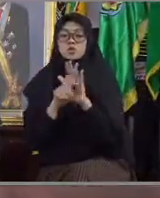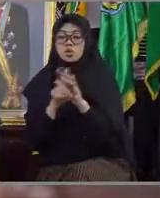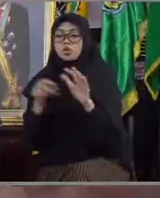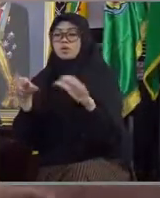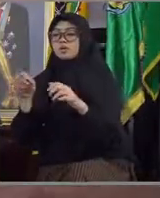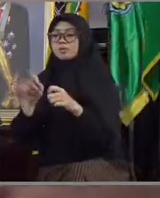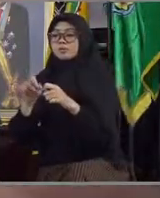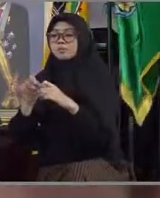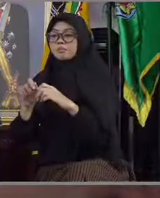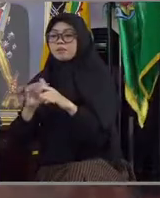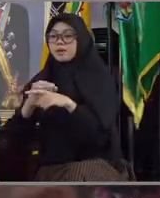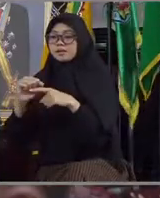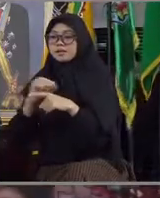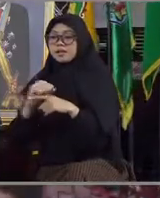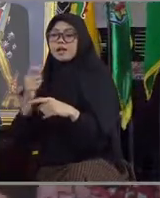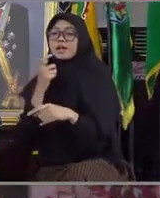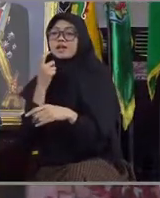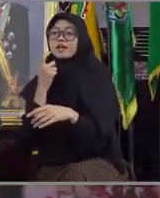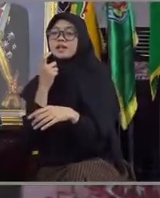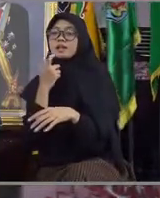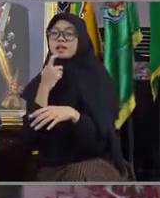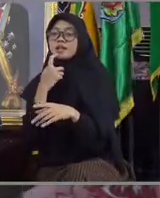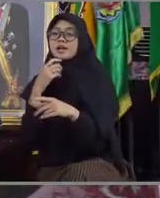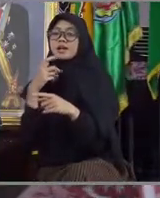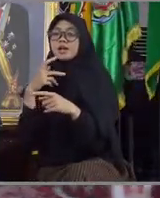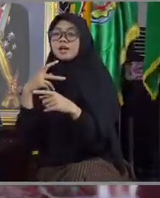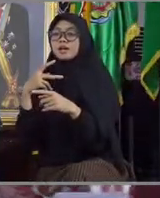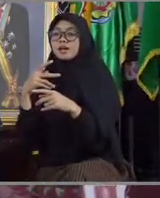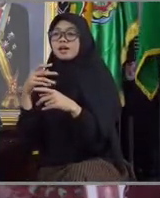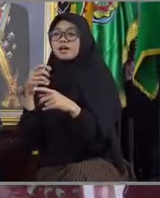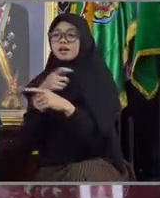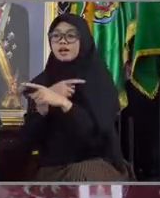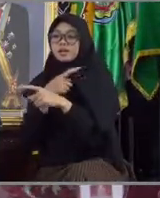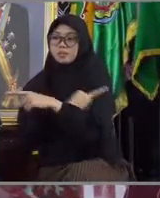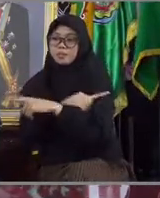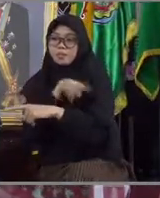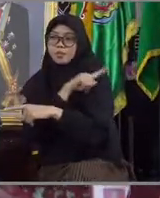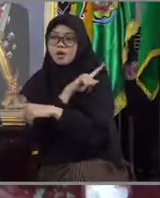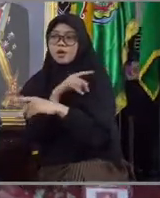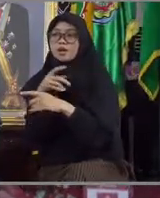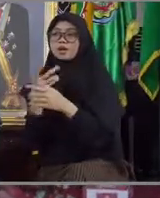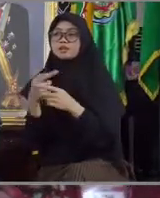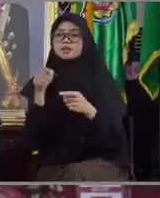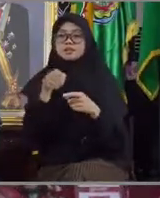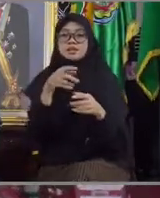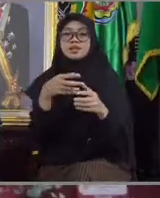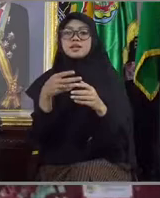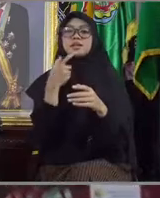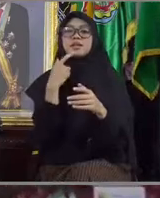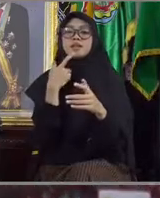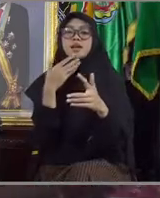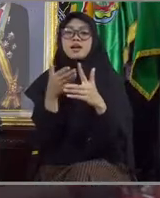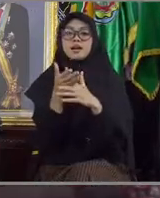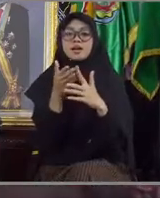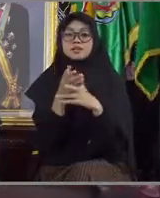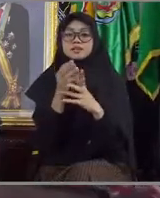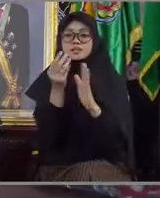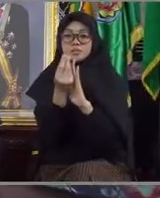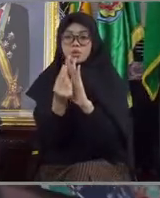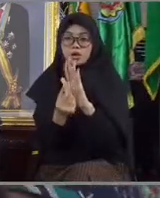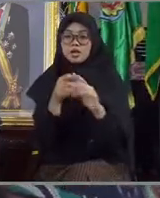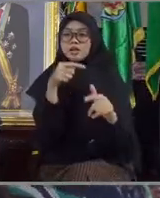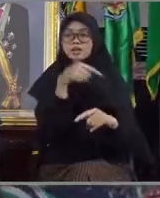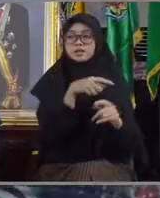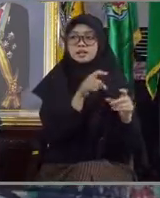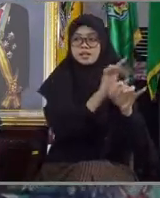pemberdayaan soal pengetahuan keterampilan. Ini soal akses modal, ini soal